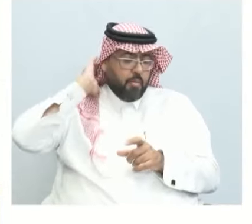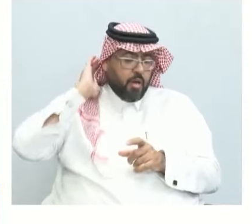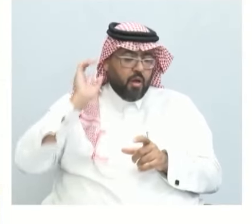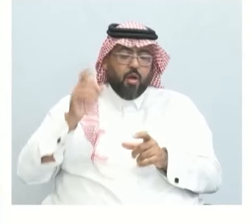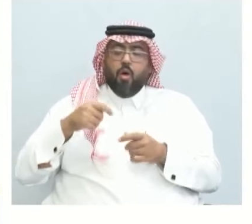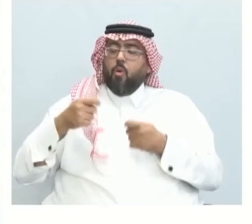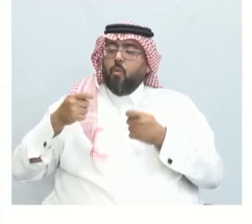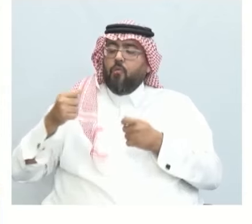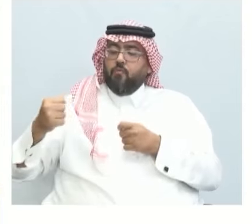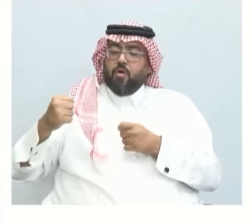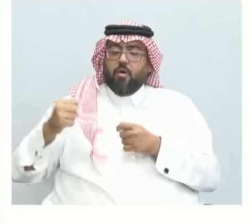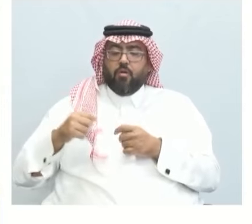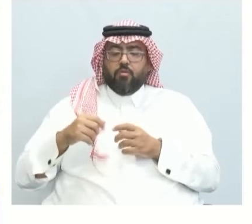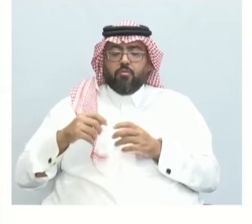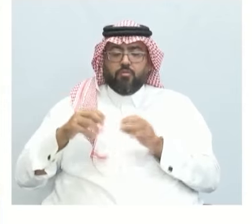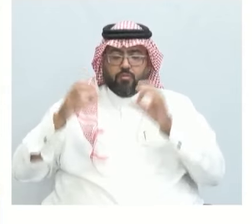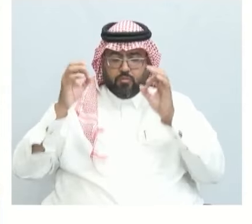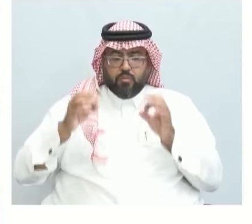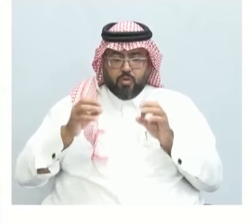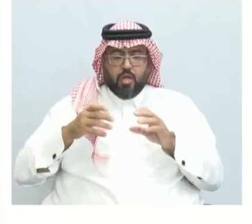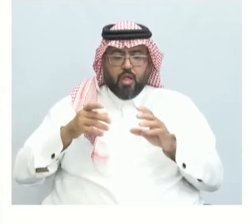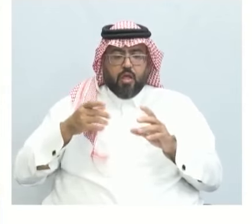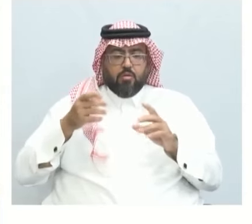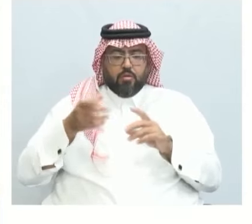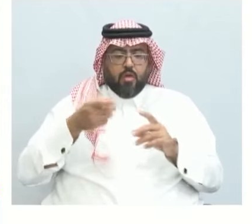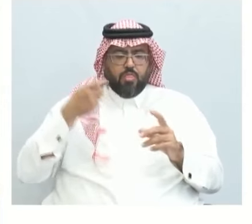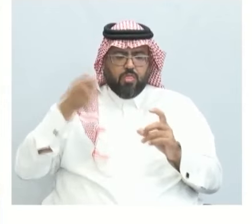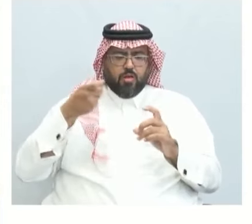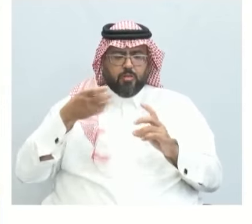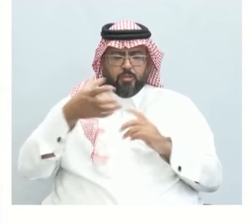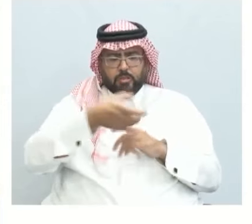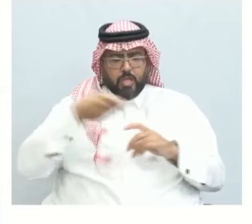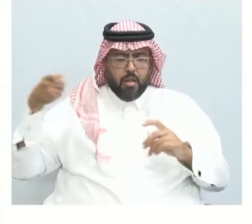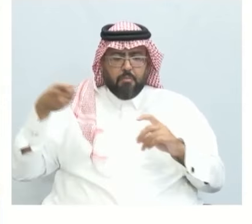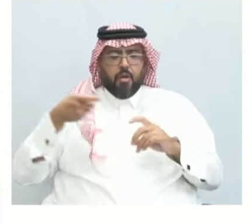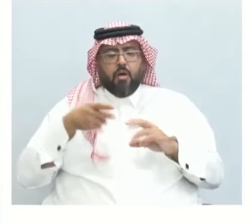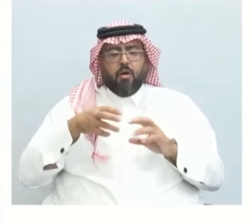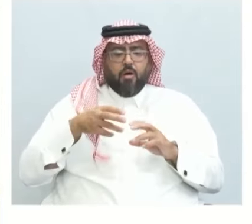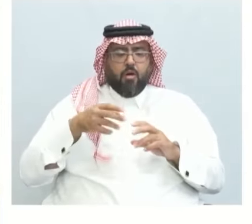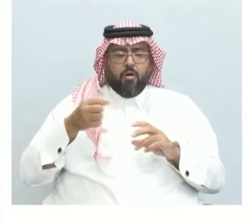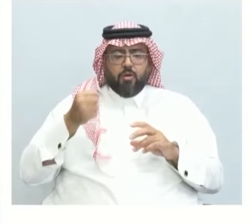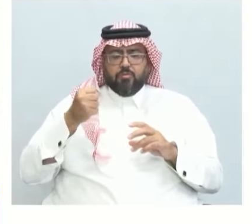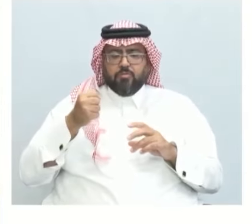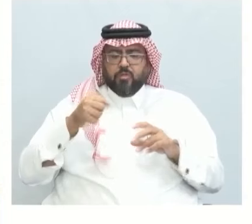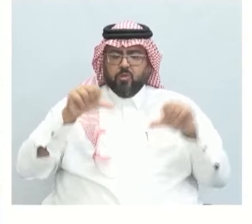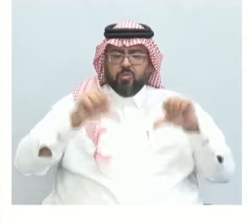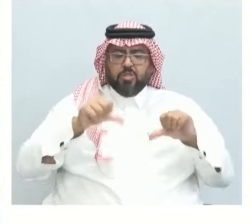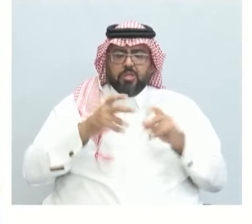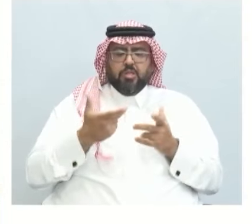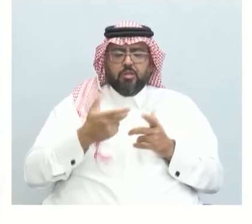لغايه حميده كالثقب والسلب والعصبيه القبليه ومنها ما كان مقبولا في